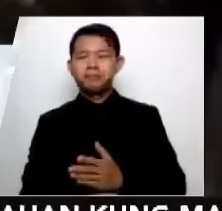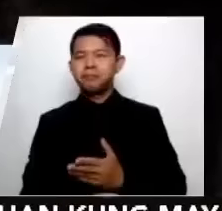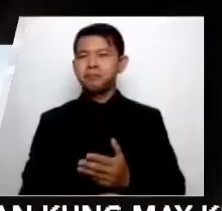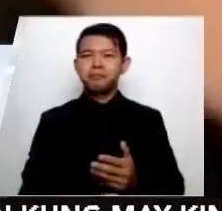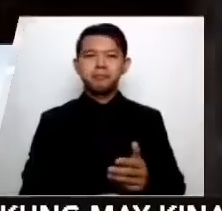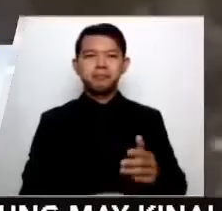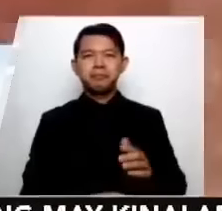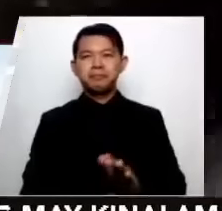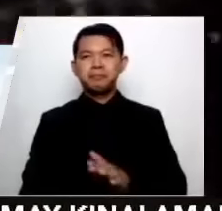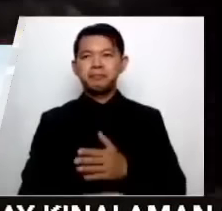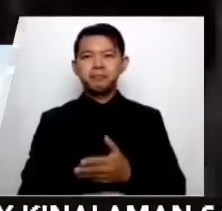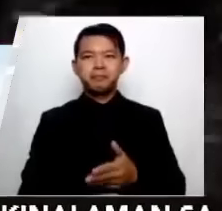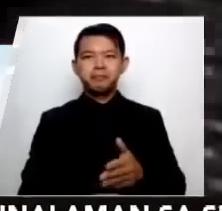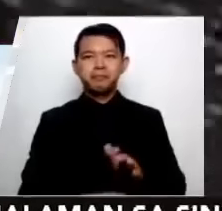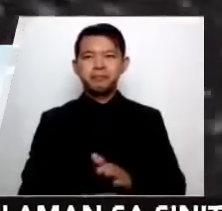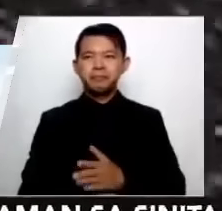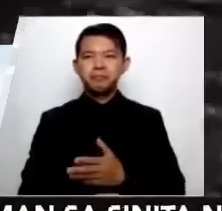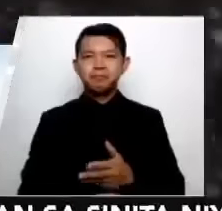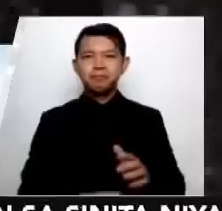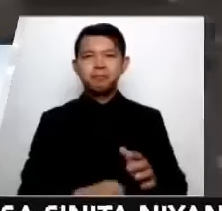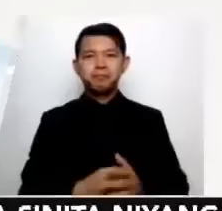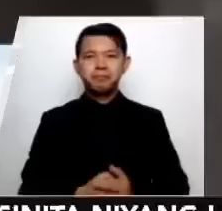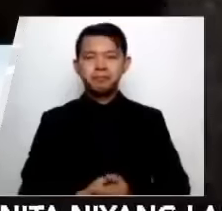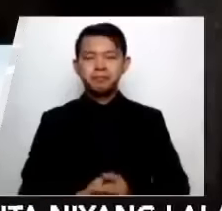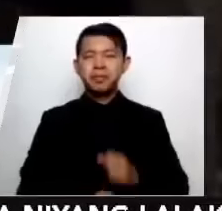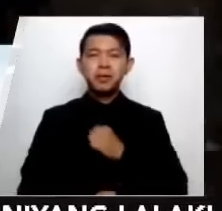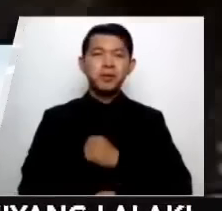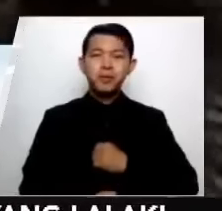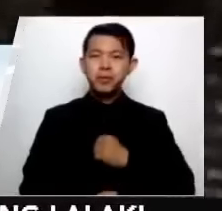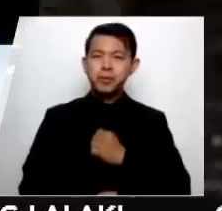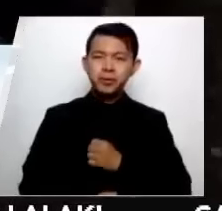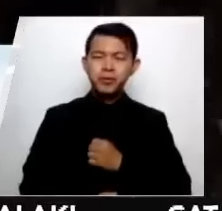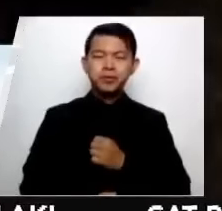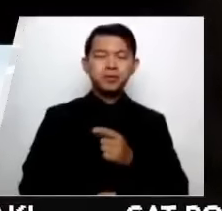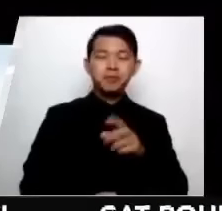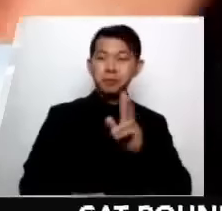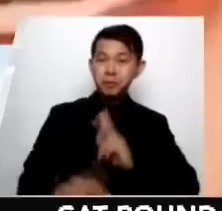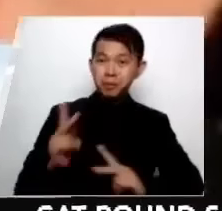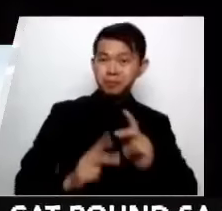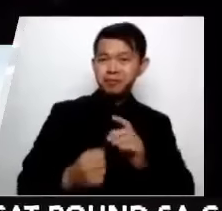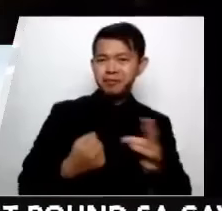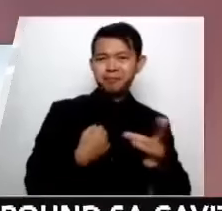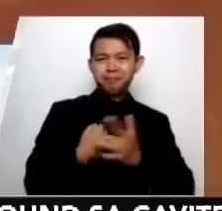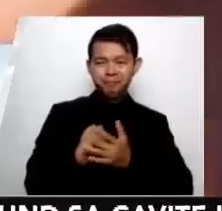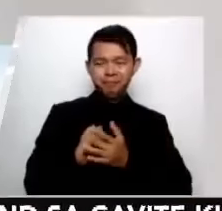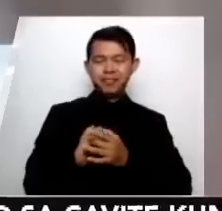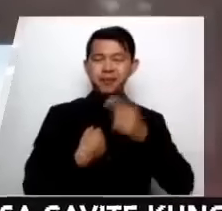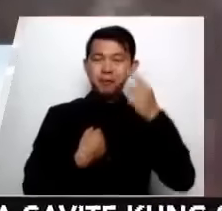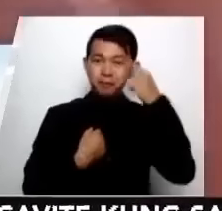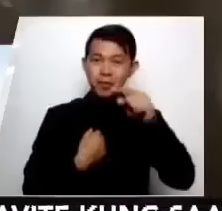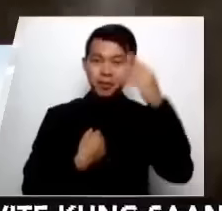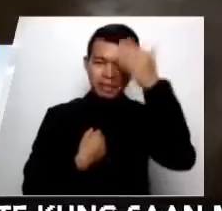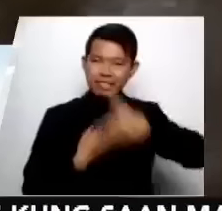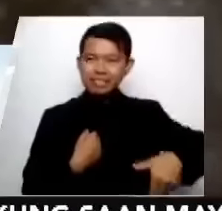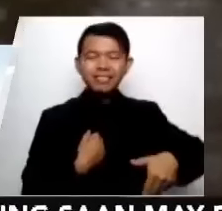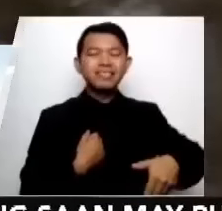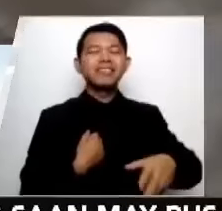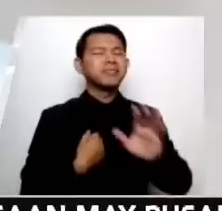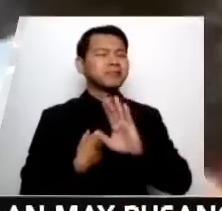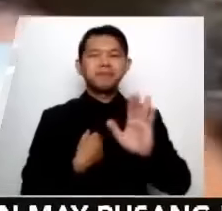magkakapamilya? Sorry na po sa napaaray. Sa mga single, di naman siya nagtataray. Baka magsisi